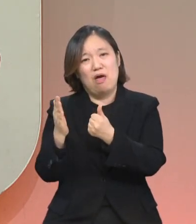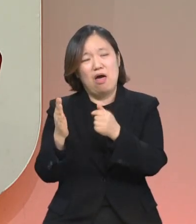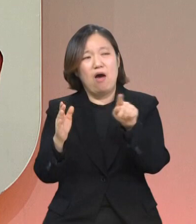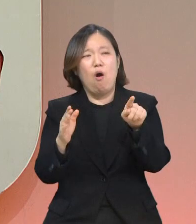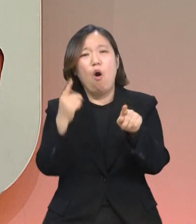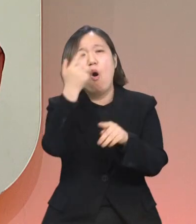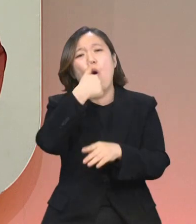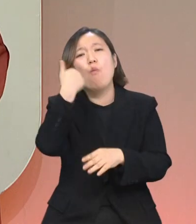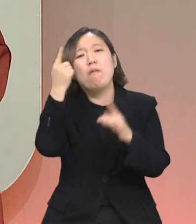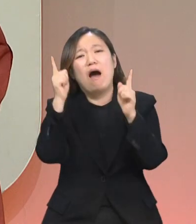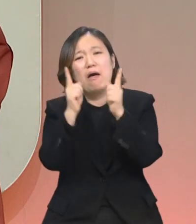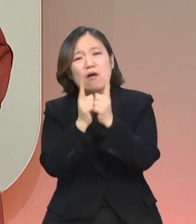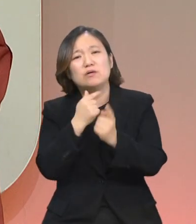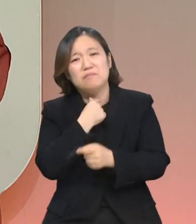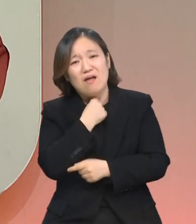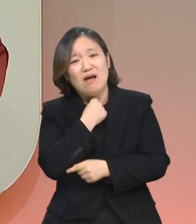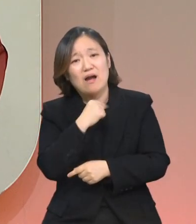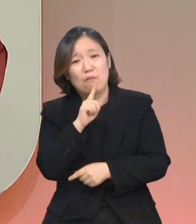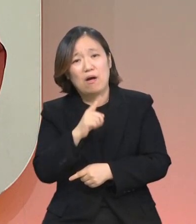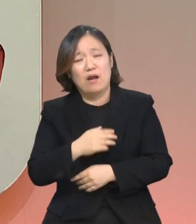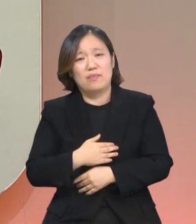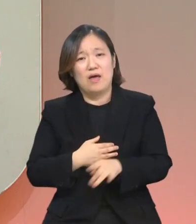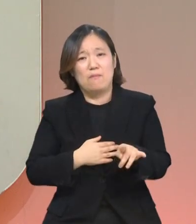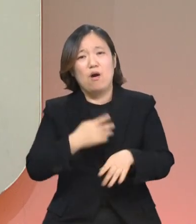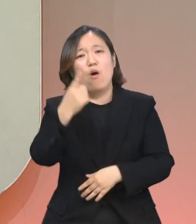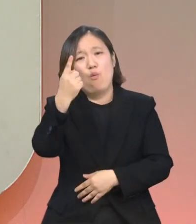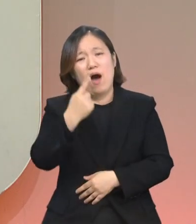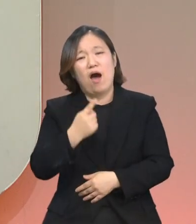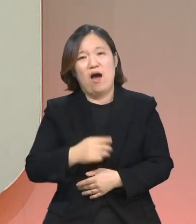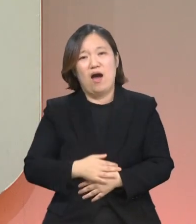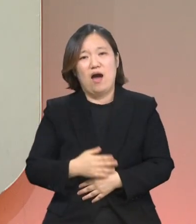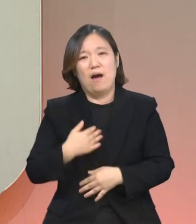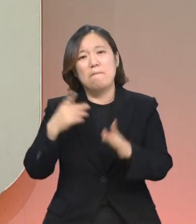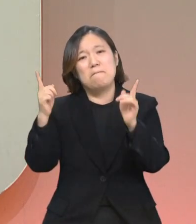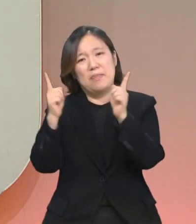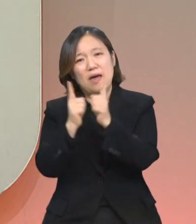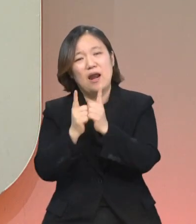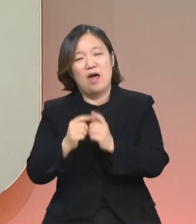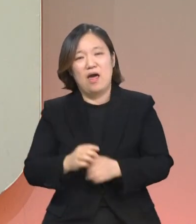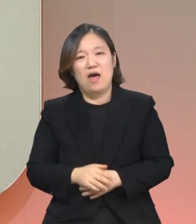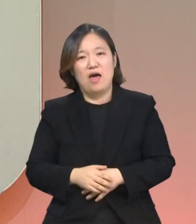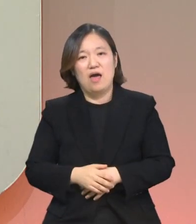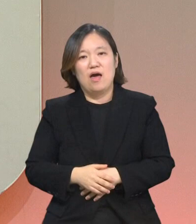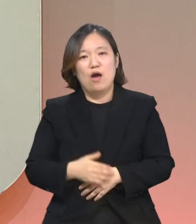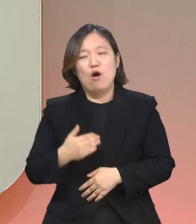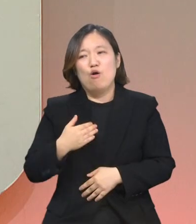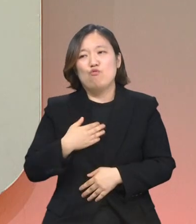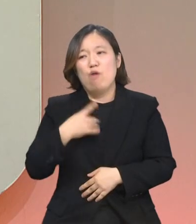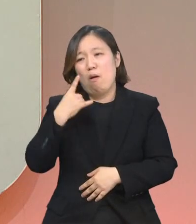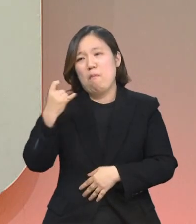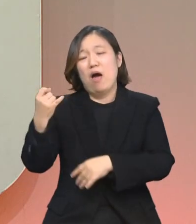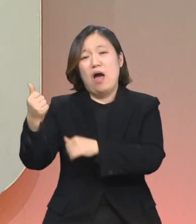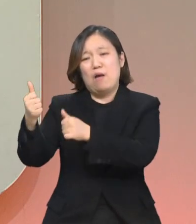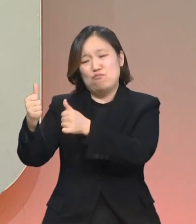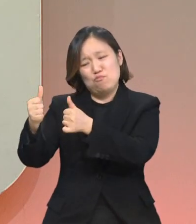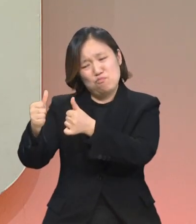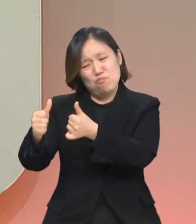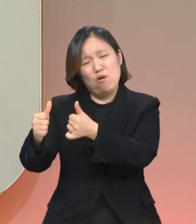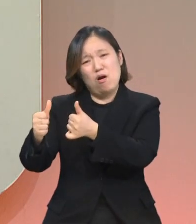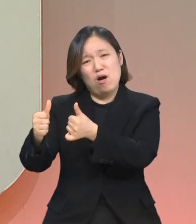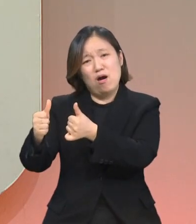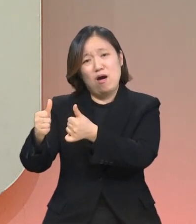얼굴 좀 보고 싶다 하신다 시간 내면 한번 와라 우리 어머니 오래 못 사실 것 같다 그러니까 비록